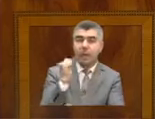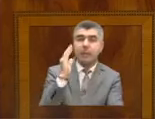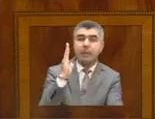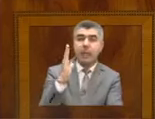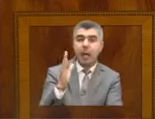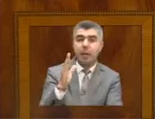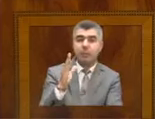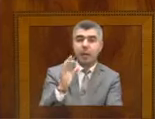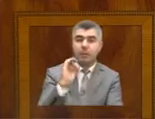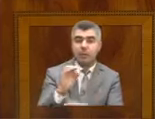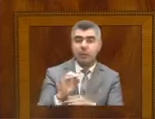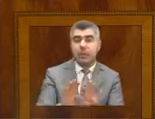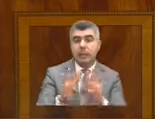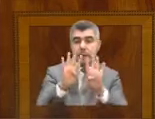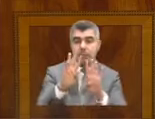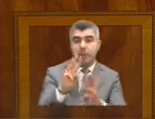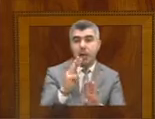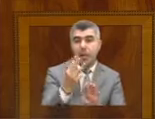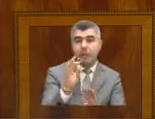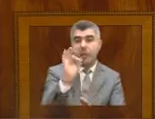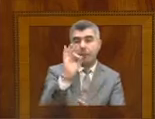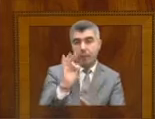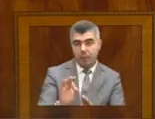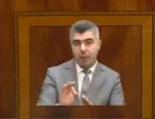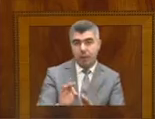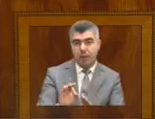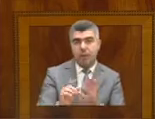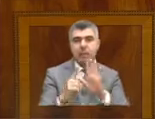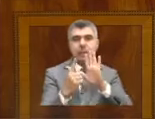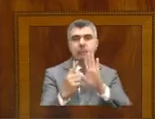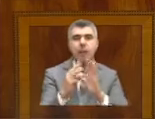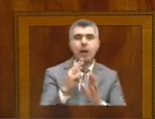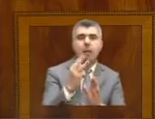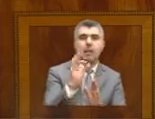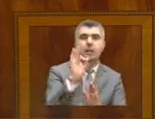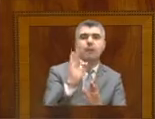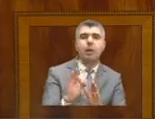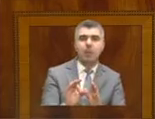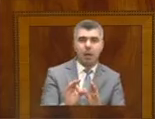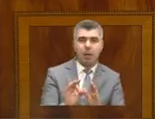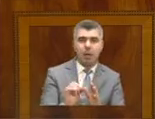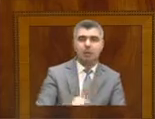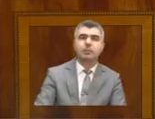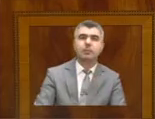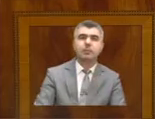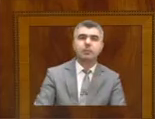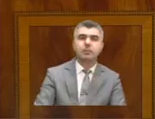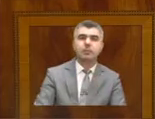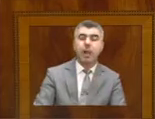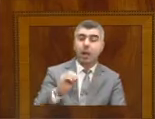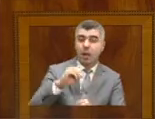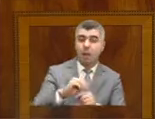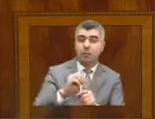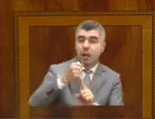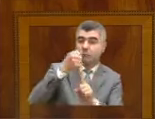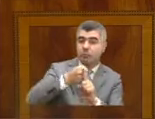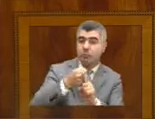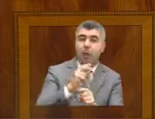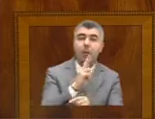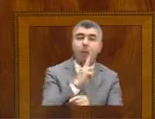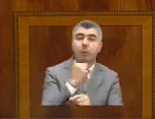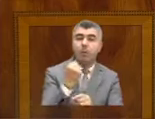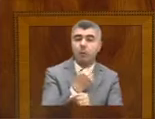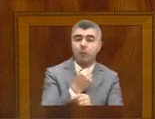الهامشي من 38% إلى 37%. كما ستعمل الحكومة على